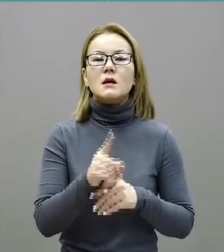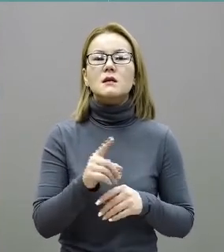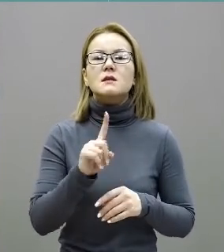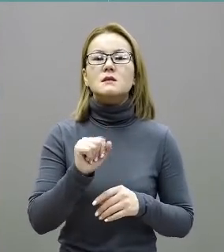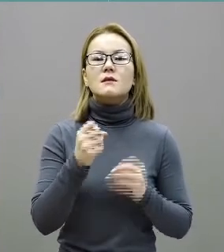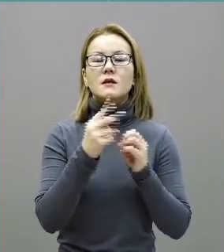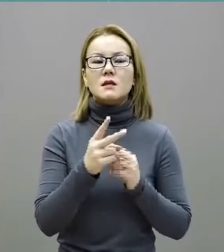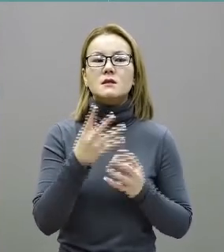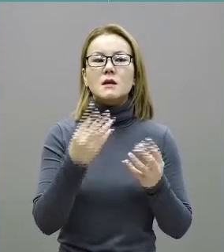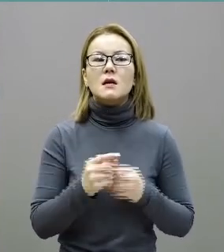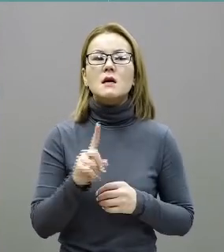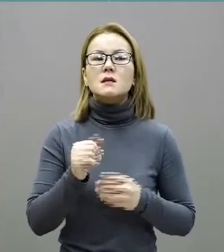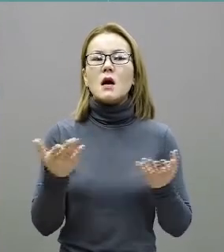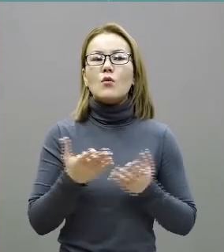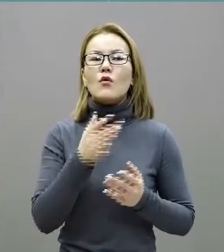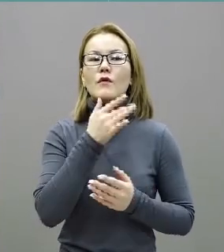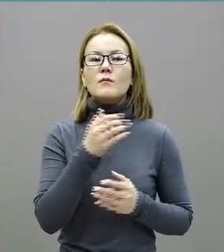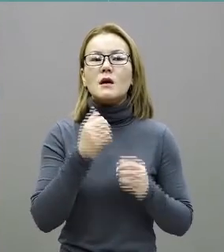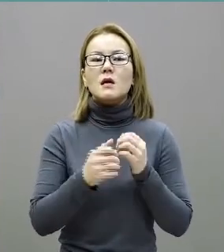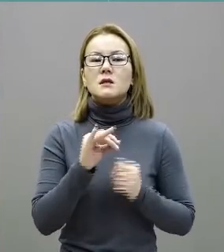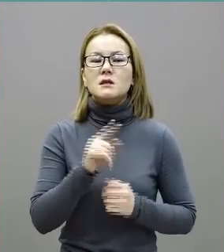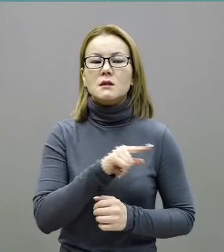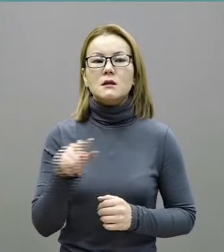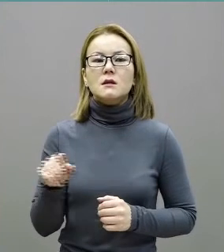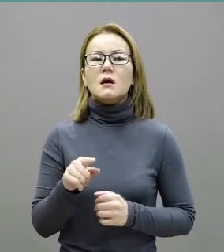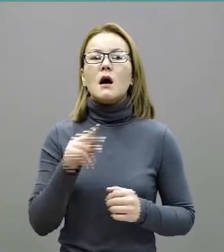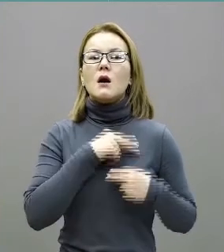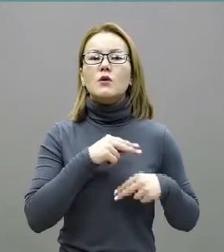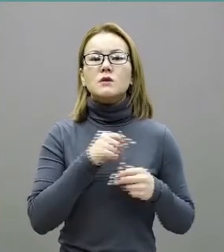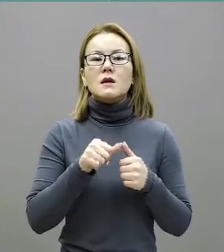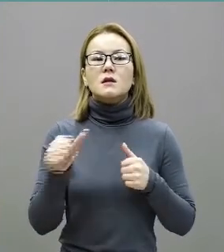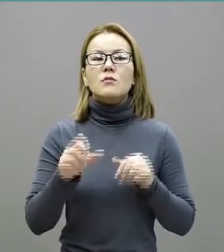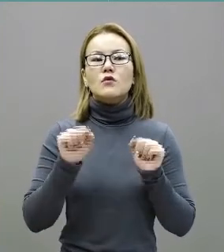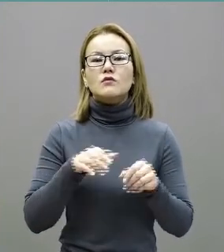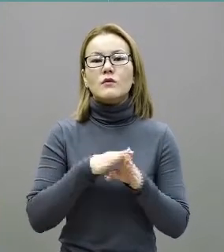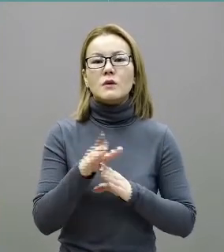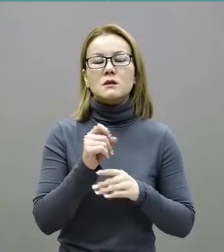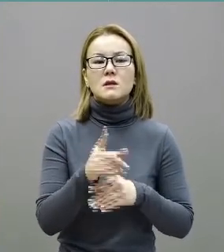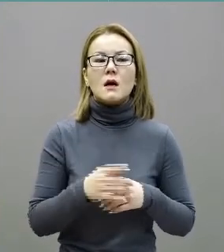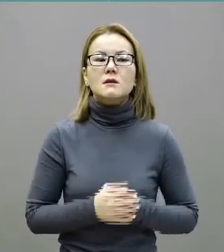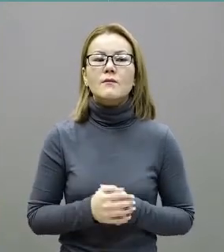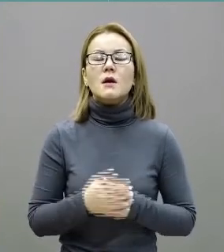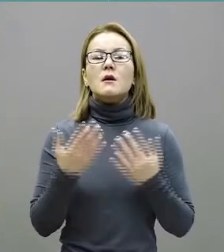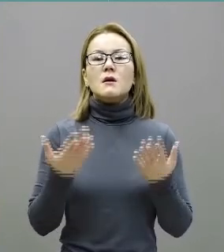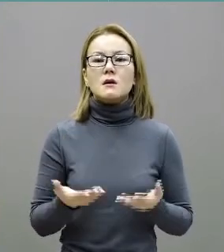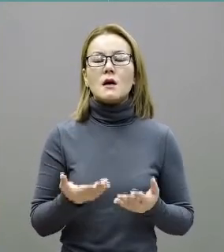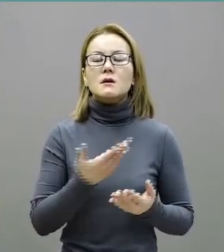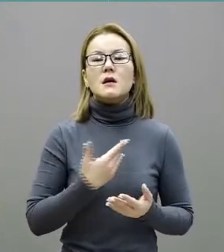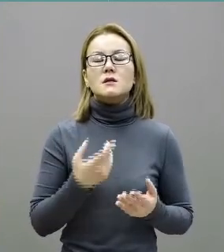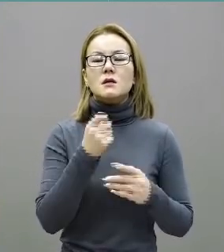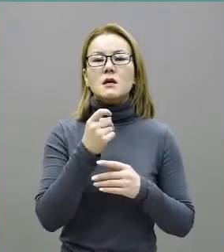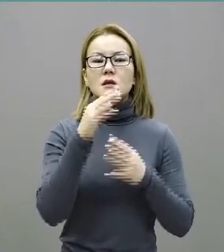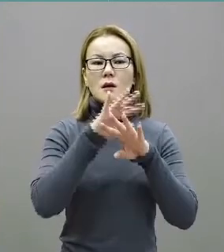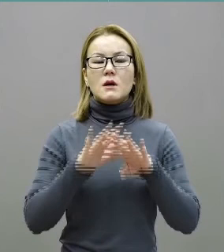за 12 дней за какое время каждой и работая отдельно может выполнить этот заказ и так наша